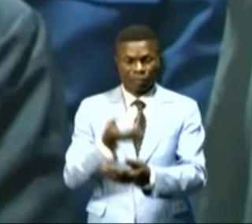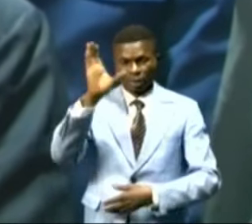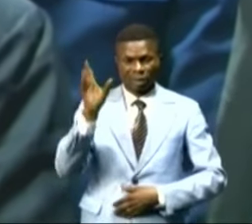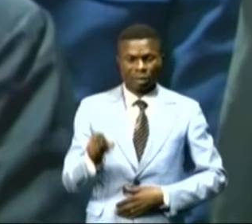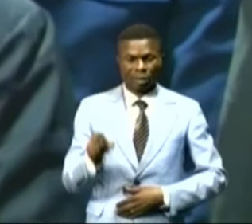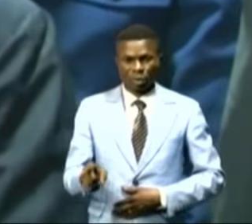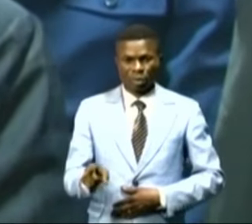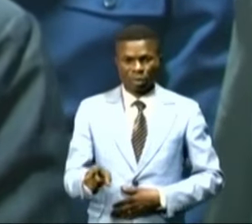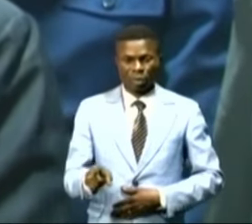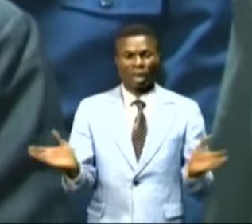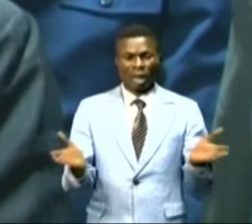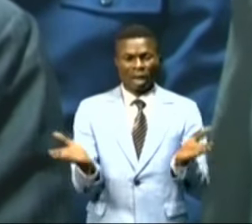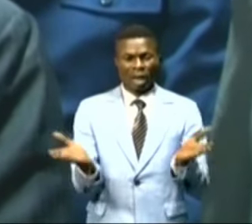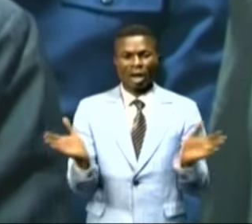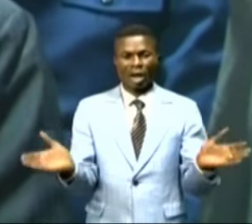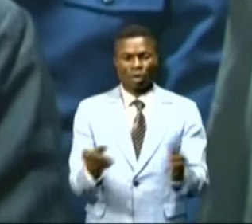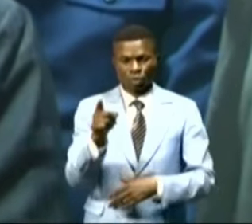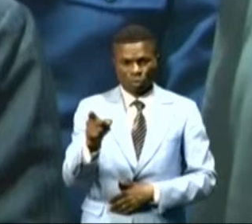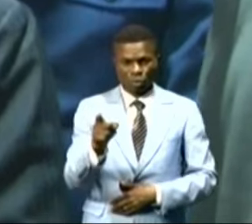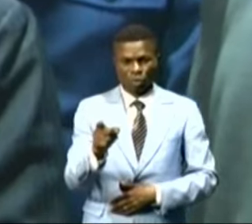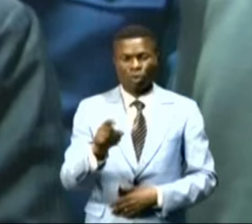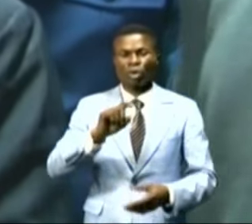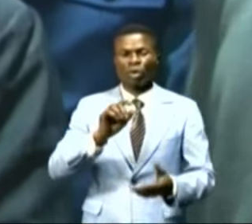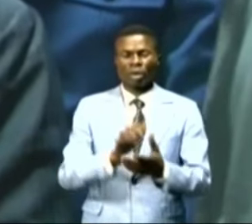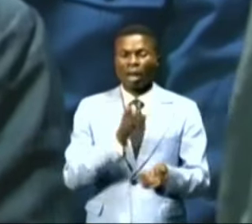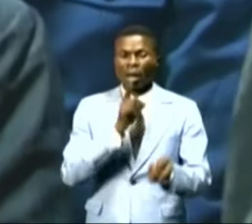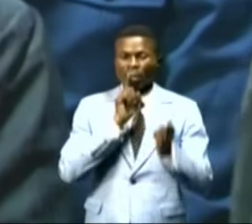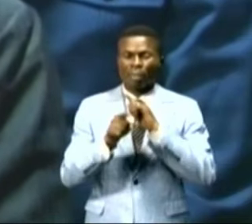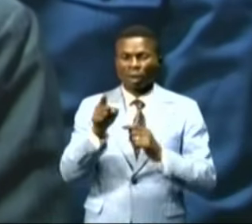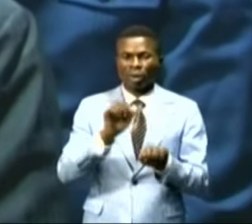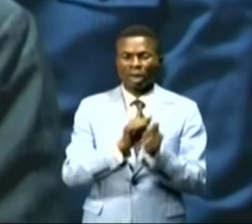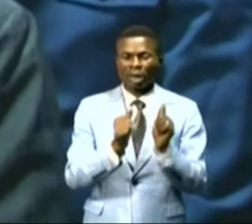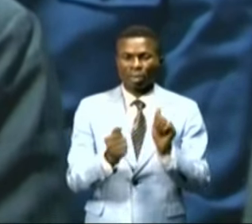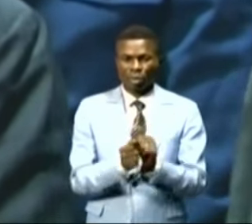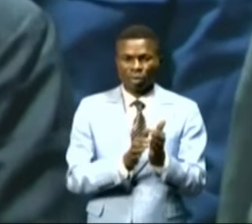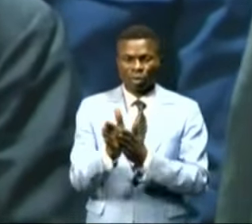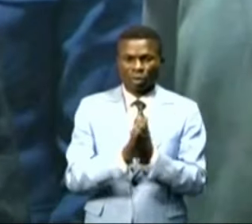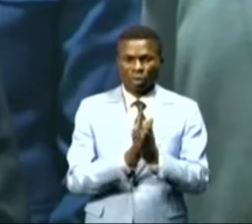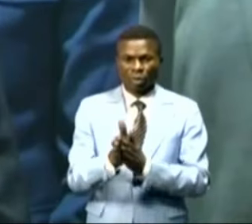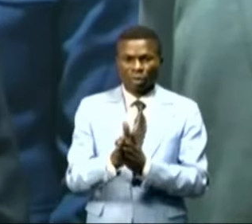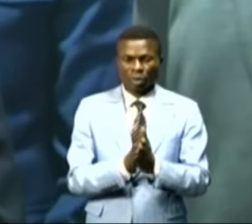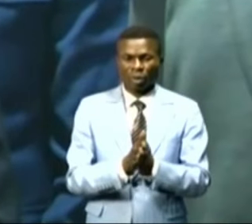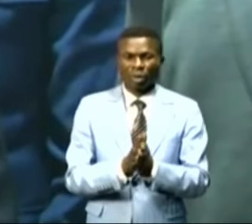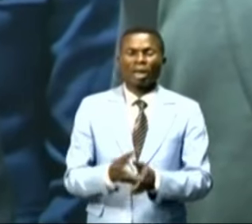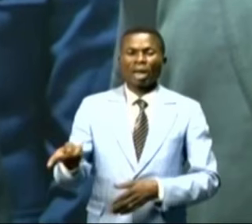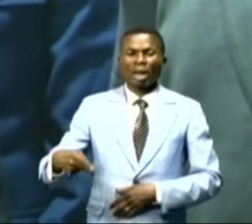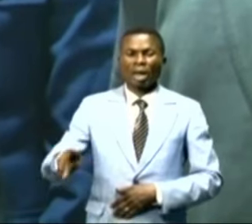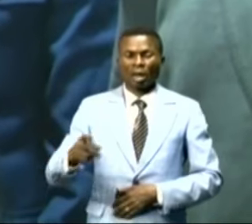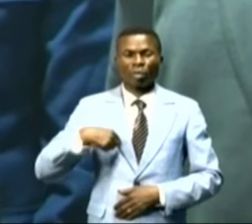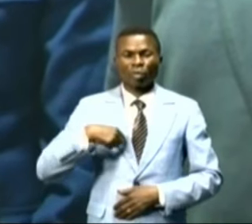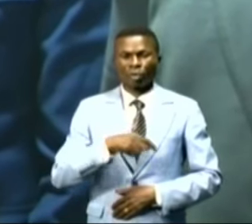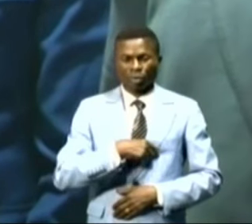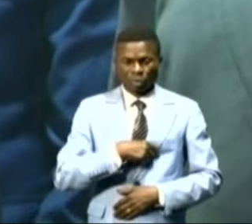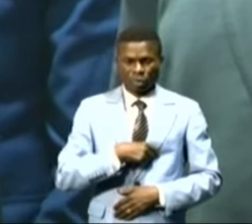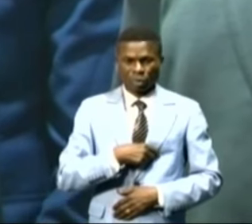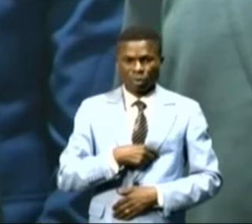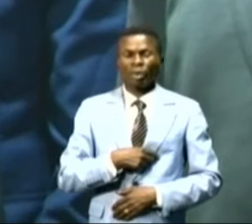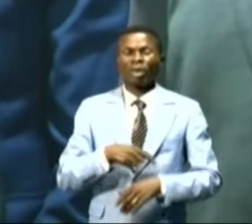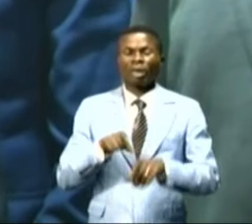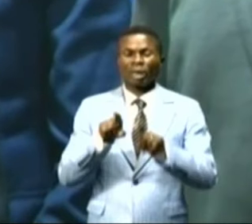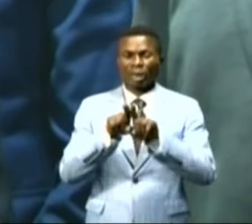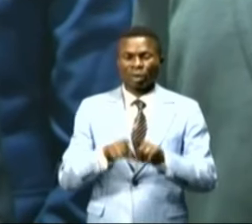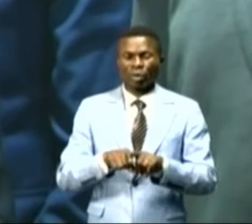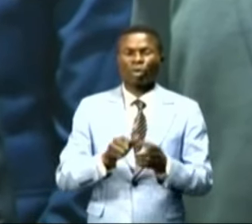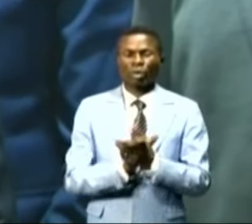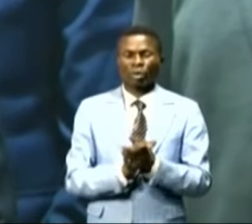qu'on encourage et qu'on échange autour des questions qui concernent la vie nationale. Le président de la République, chef de l'État, qui nous